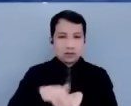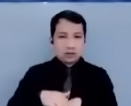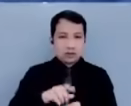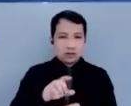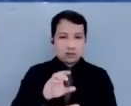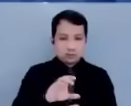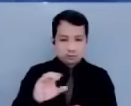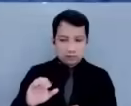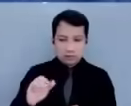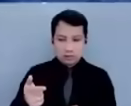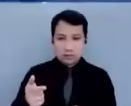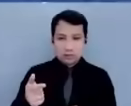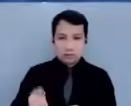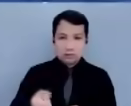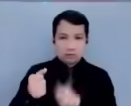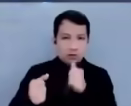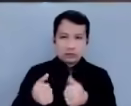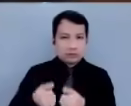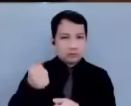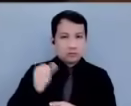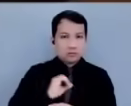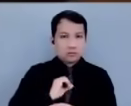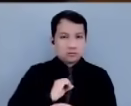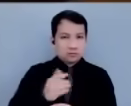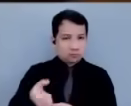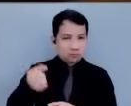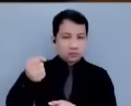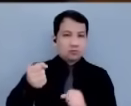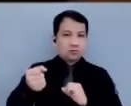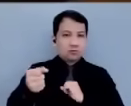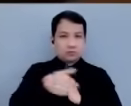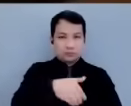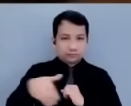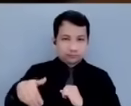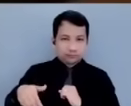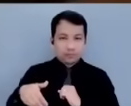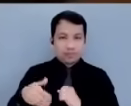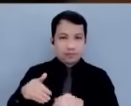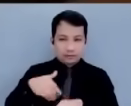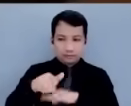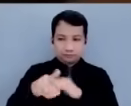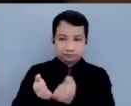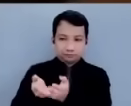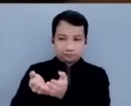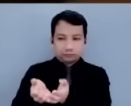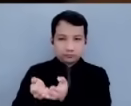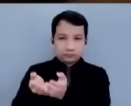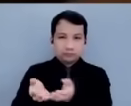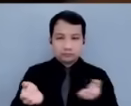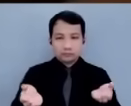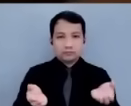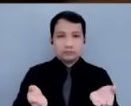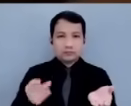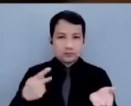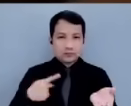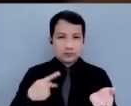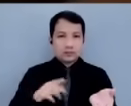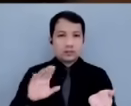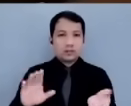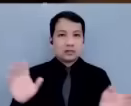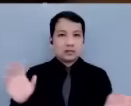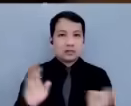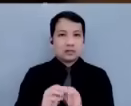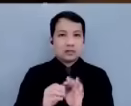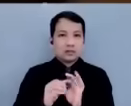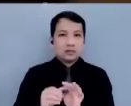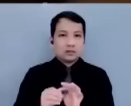nilang teritoryo sa West Philippine Sea. It appears that all the ships that were there on the 7th are still there. In fact, there may even be